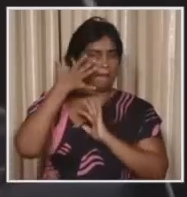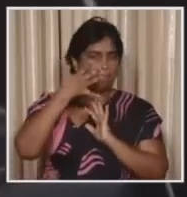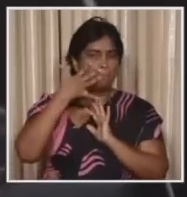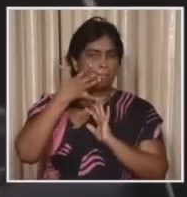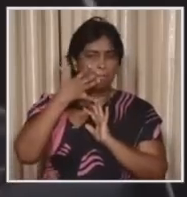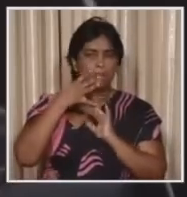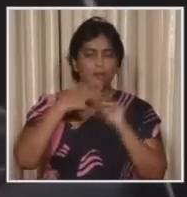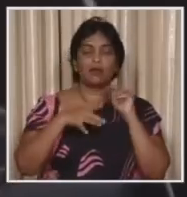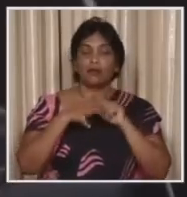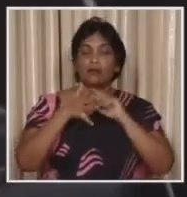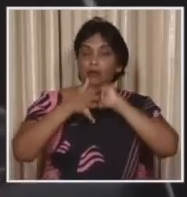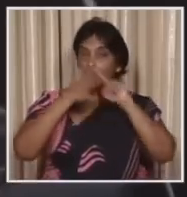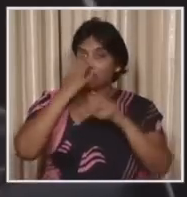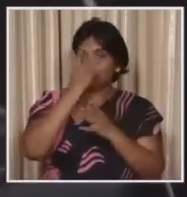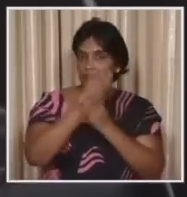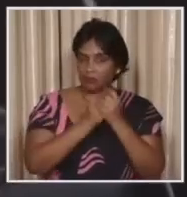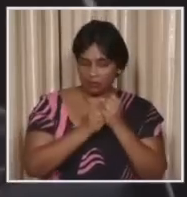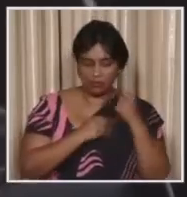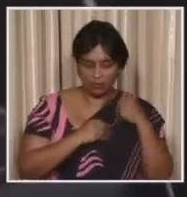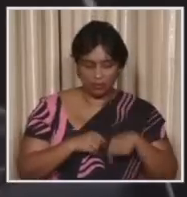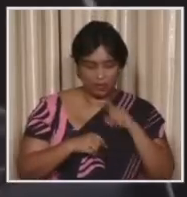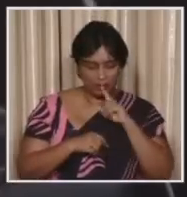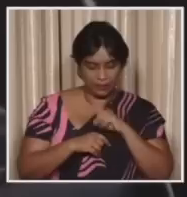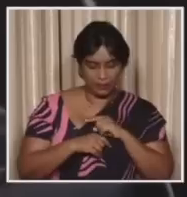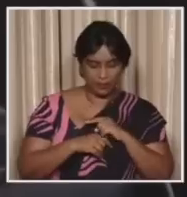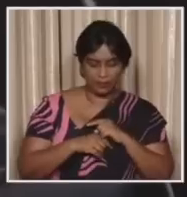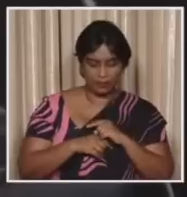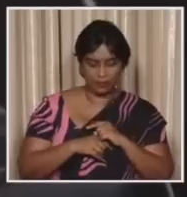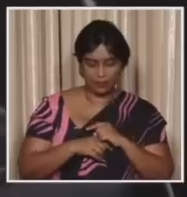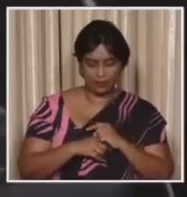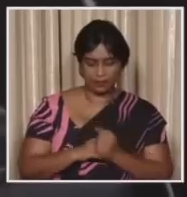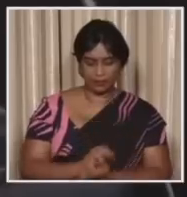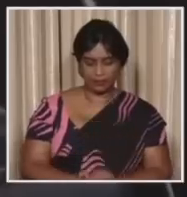ane, mengge pahak ikat ikat itu kalau butuh barang yang kiwi.